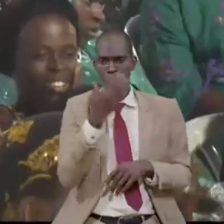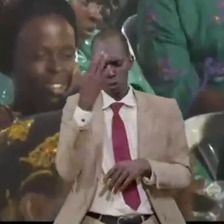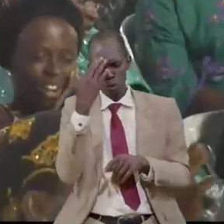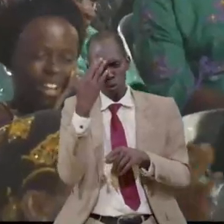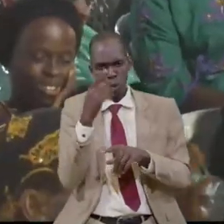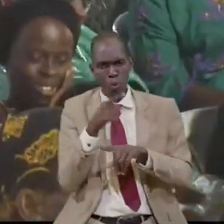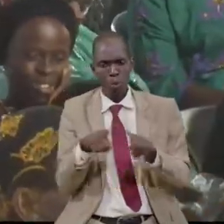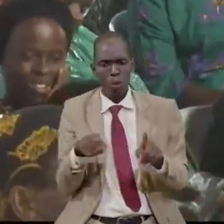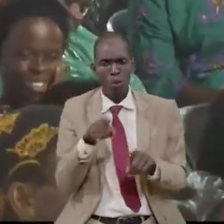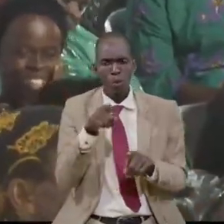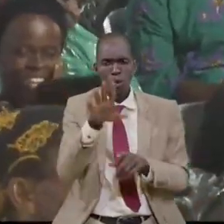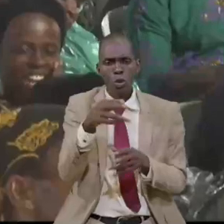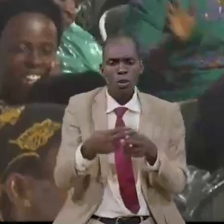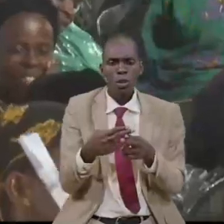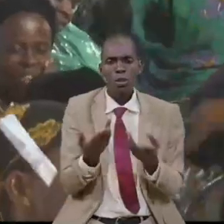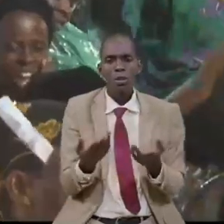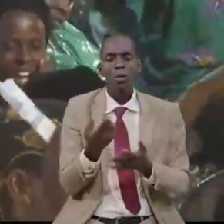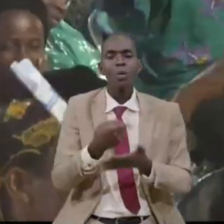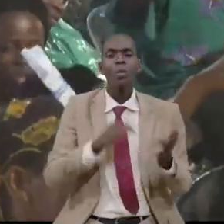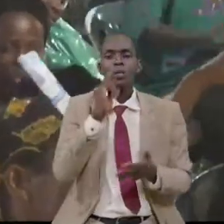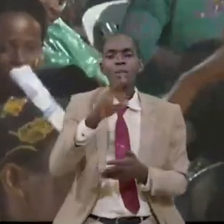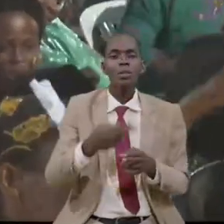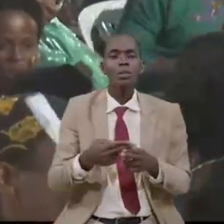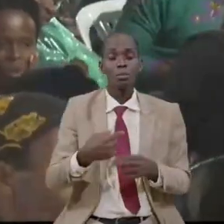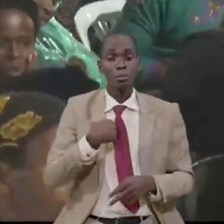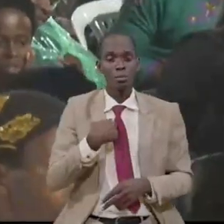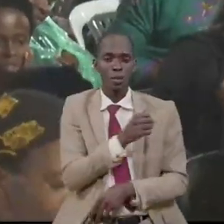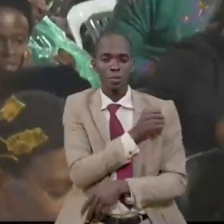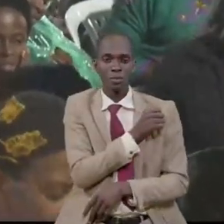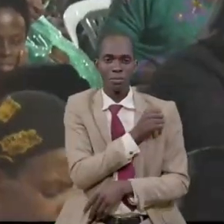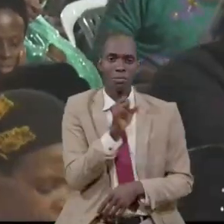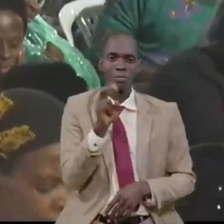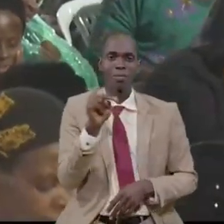nom? Quel est votre nom?